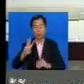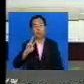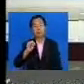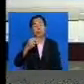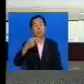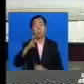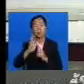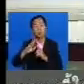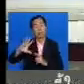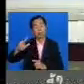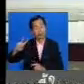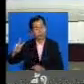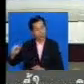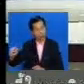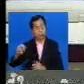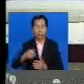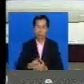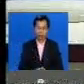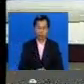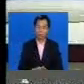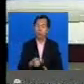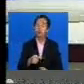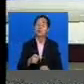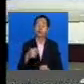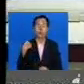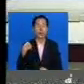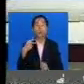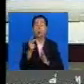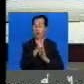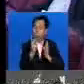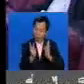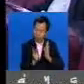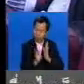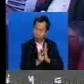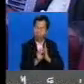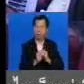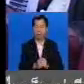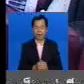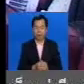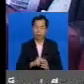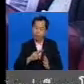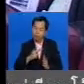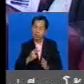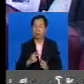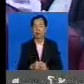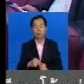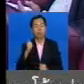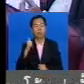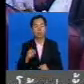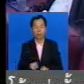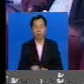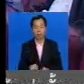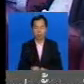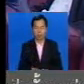ทธศักราช2542โดยการออกพระราชกฤษฎีกาปรับเปลี่ยนไปสู่องค์การมหาชนตามกฎหมายพิเศษภายใน